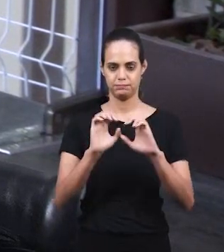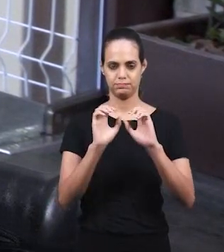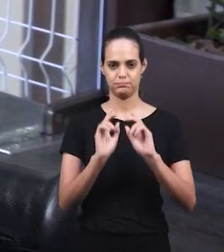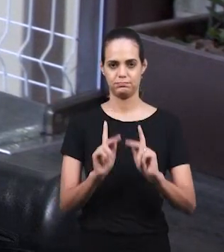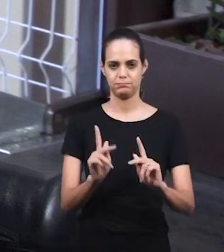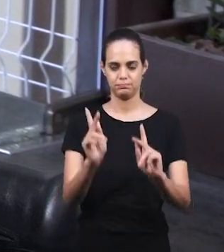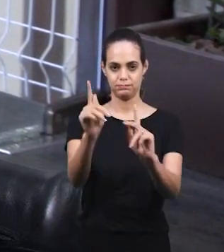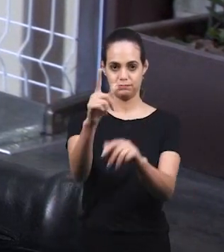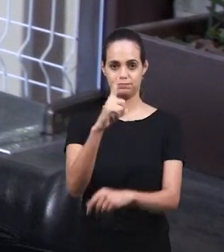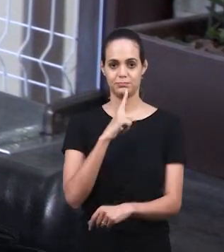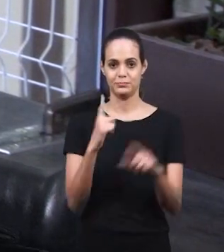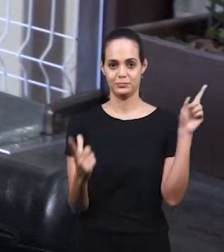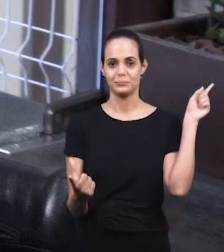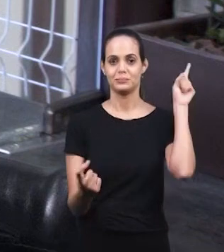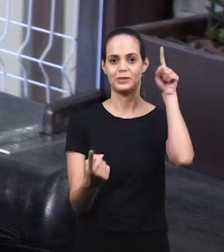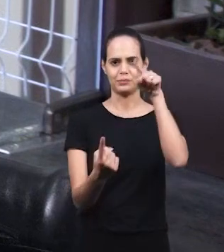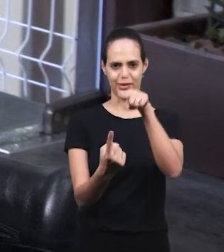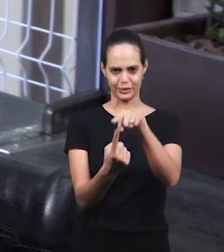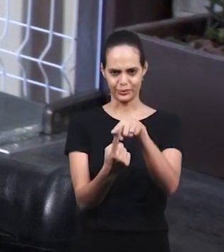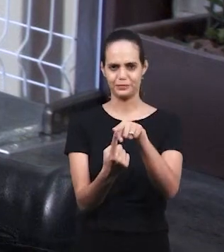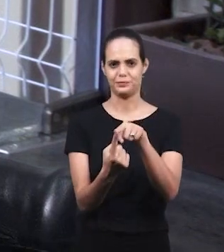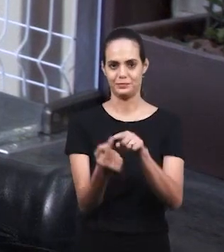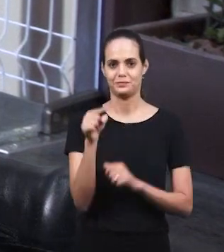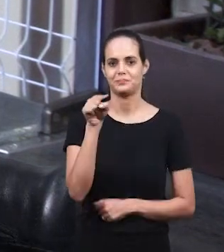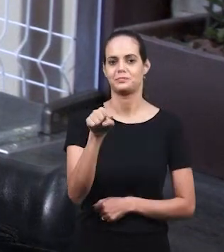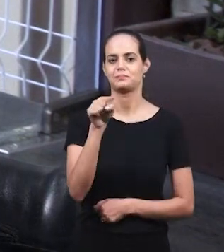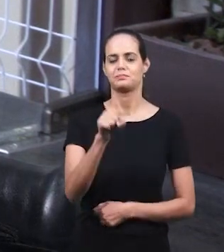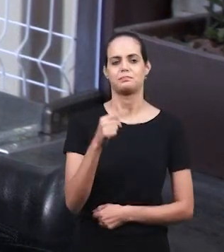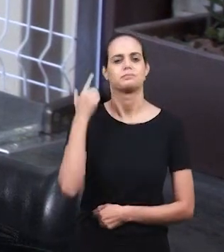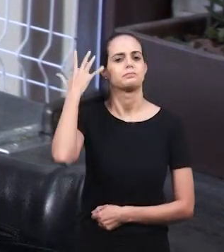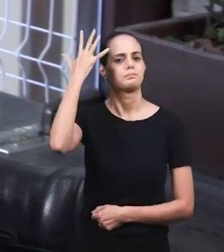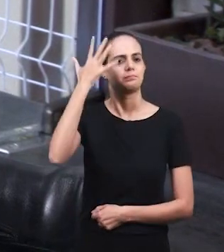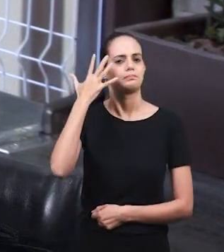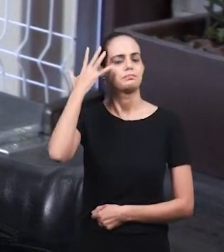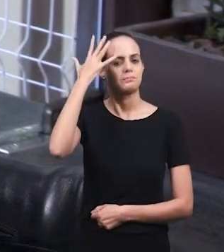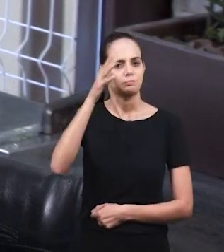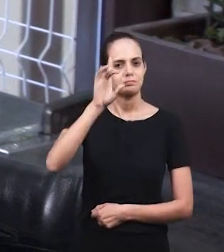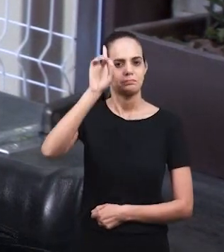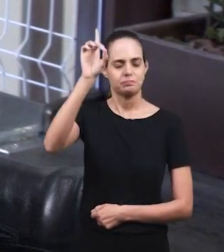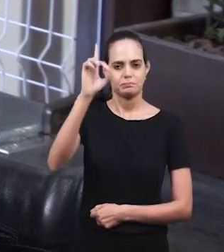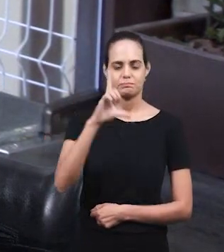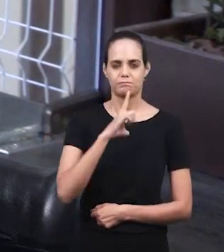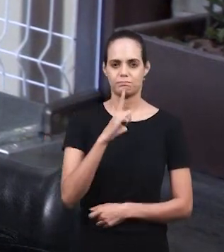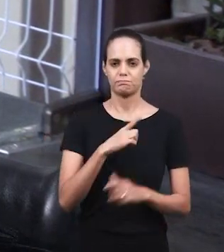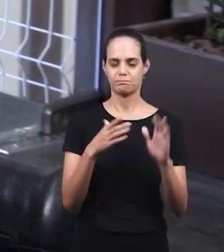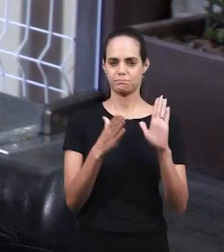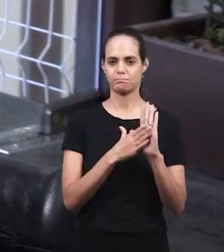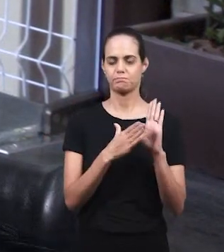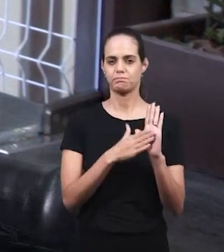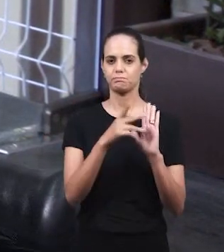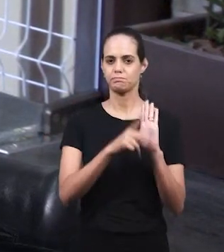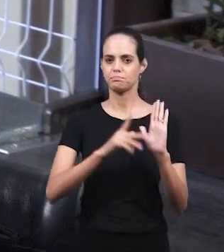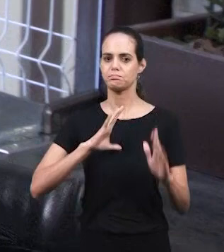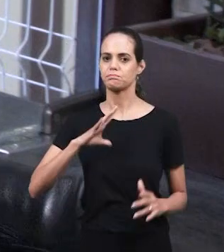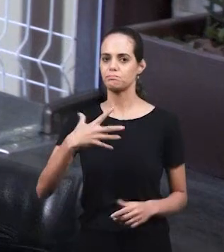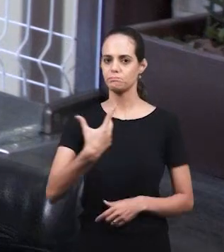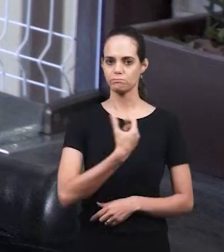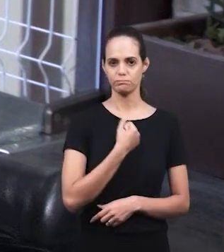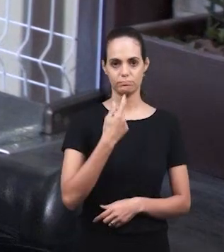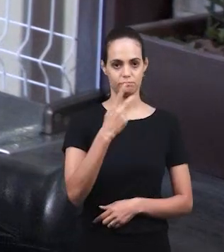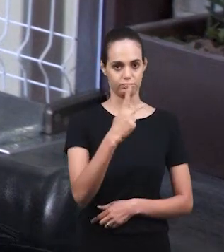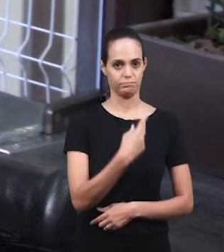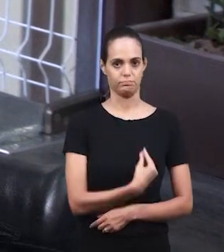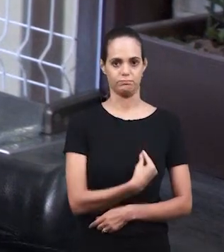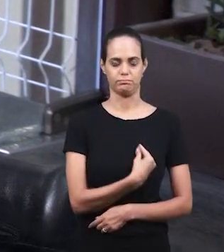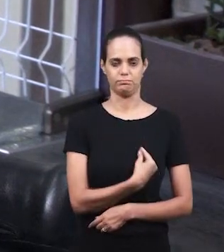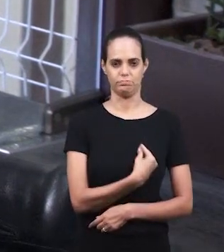programmation et annonçant l'Évangile éternel, nous avons une mission, transmettre à vous le message que Dieu a un projet de salut pour